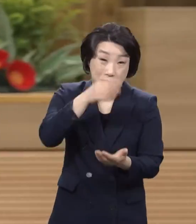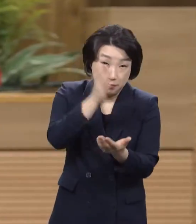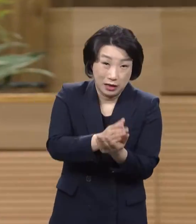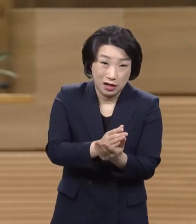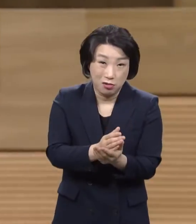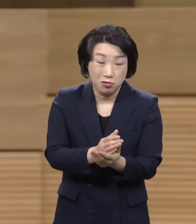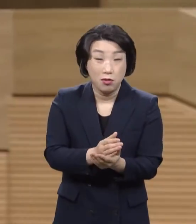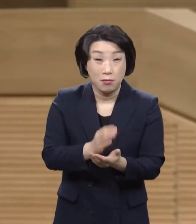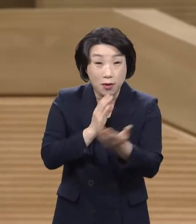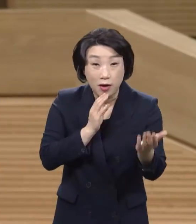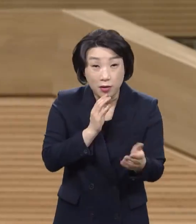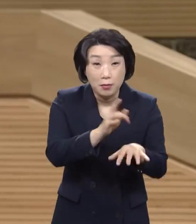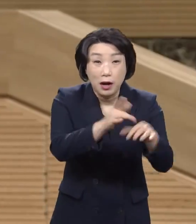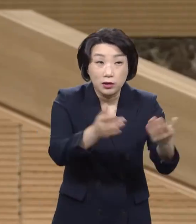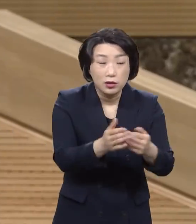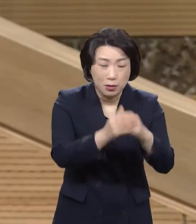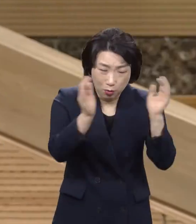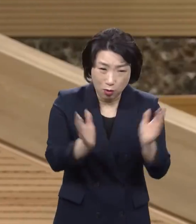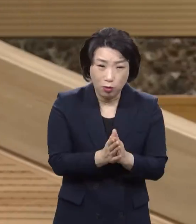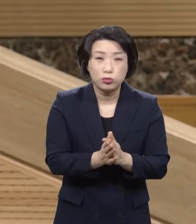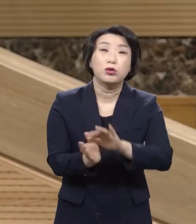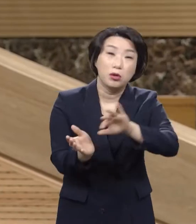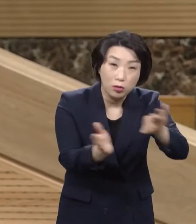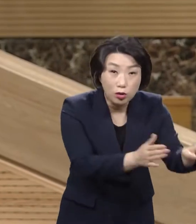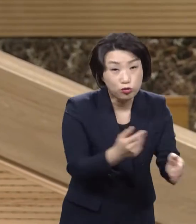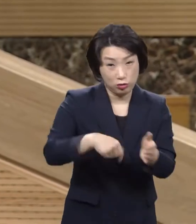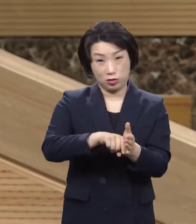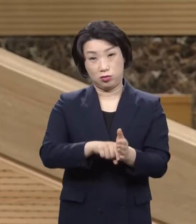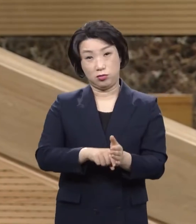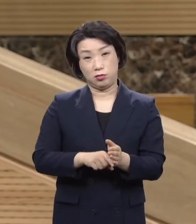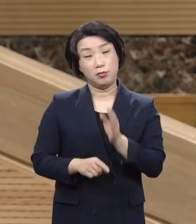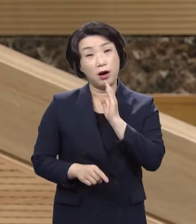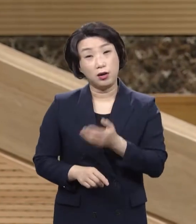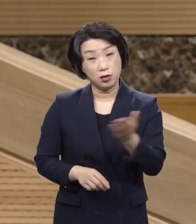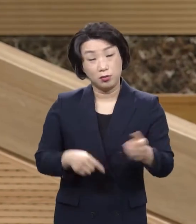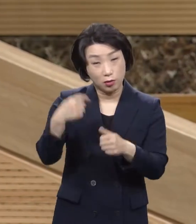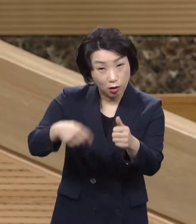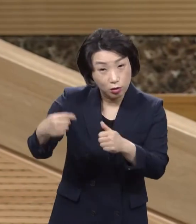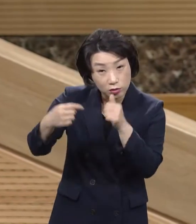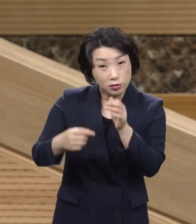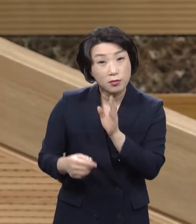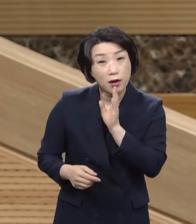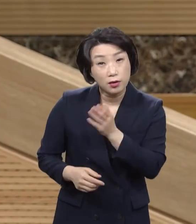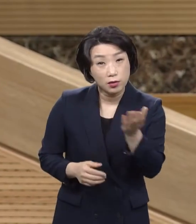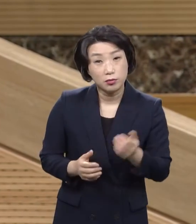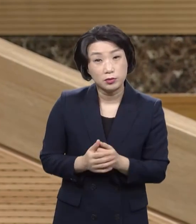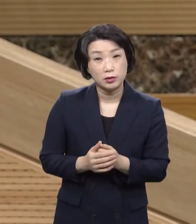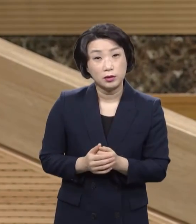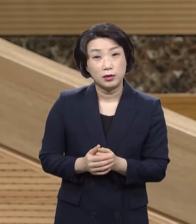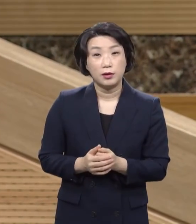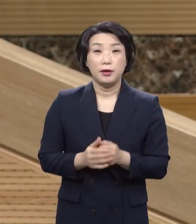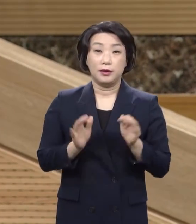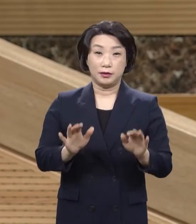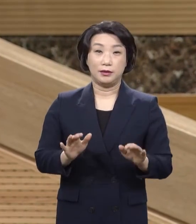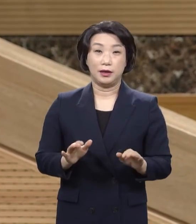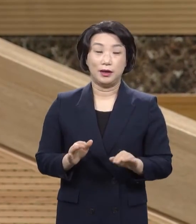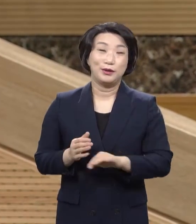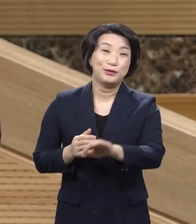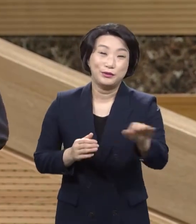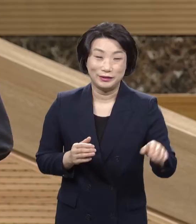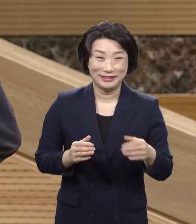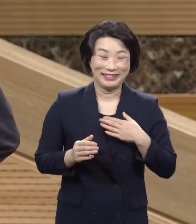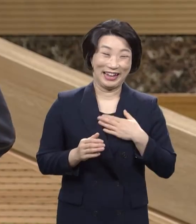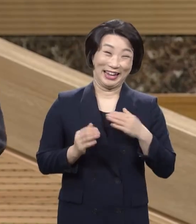이 말이야. 마귀 역사를 근절시켜버렸다 이 말이야. 그렇게 말씀하셨어요. 예. 근데 우리